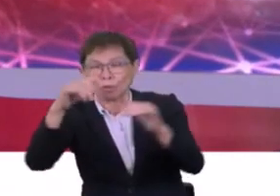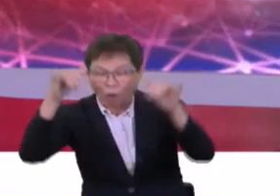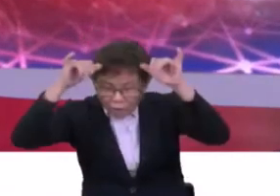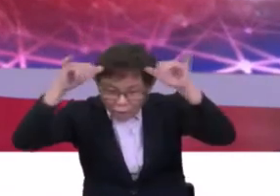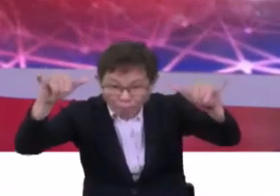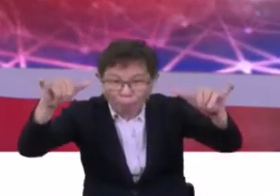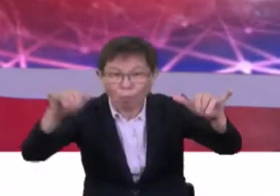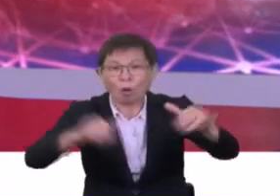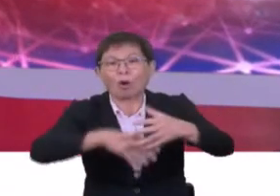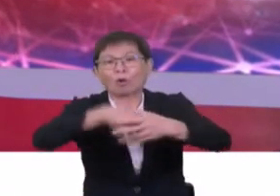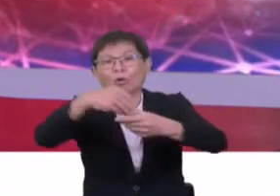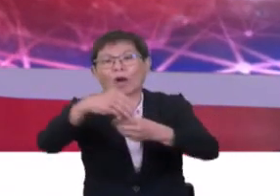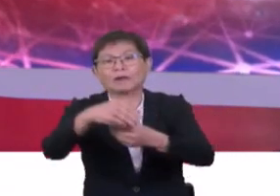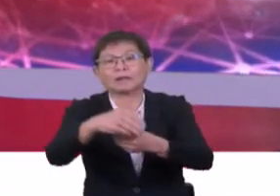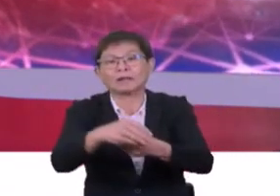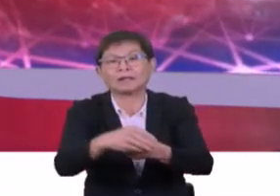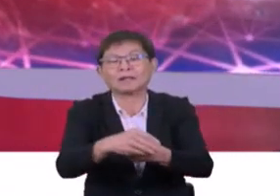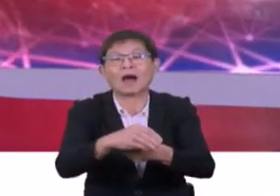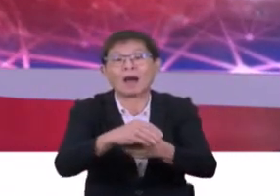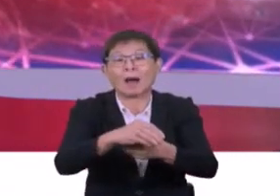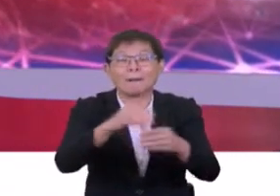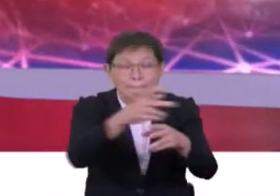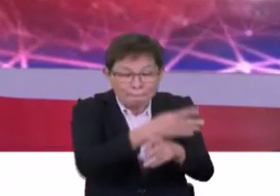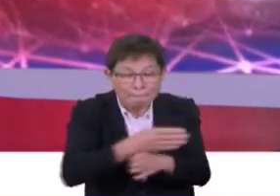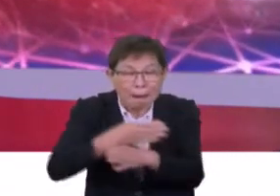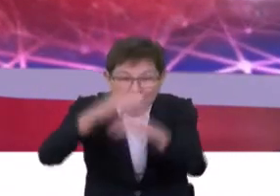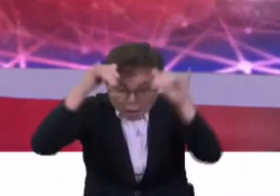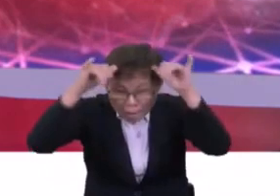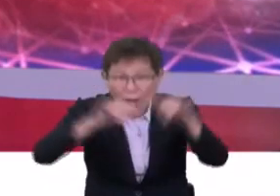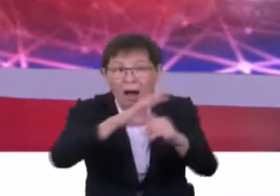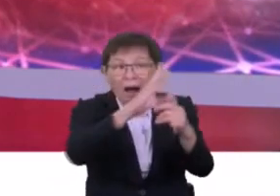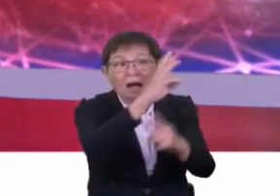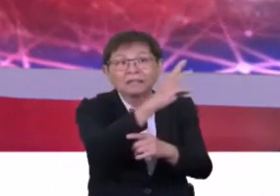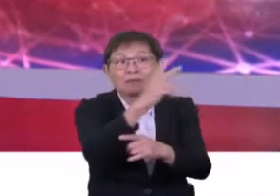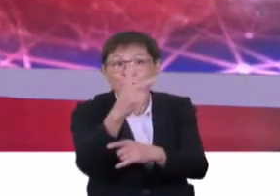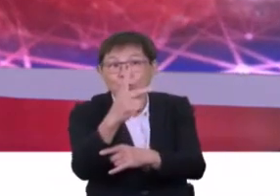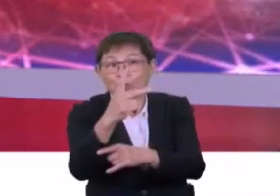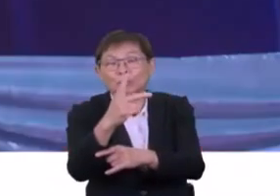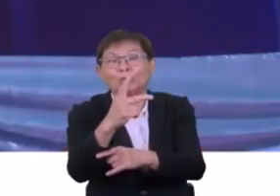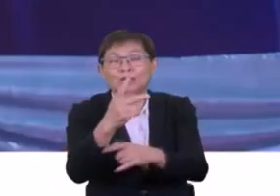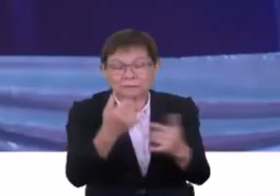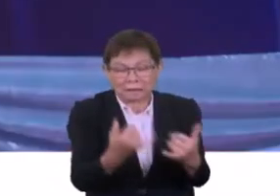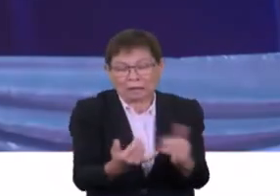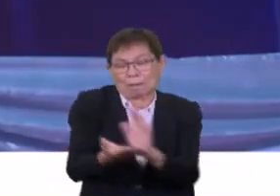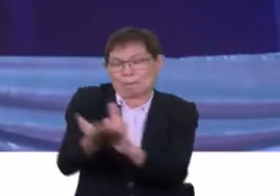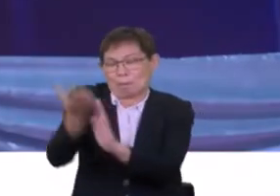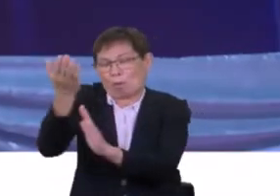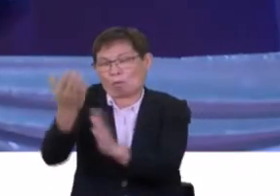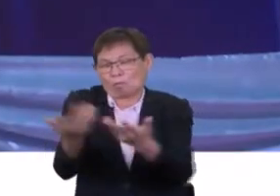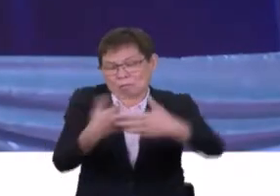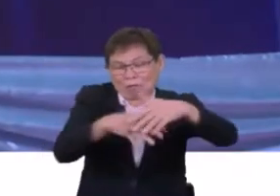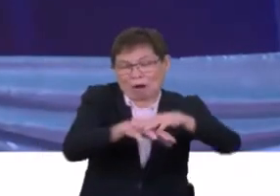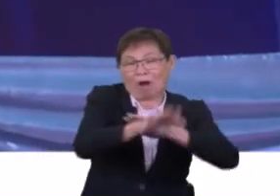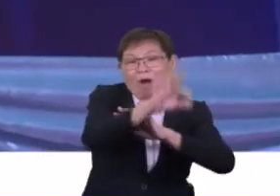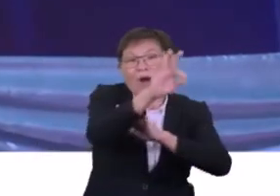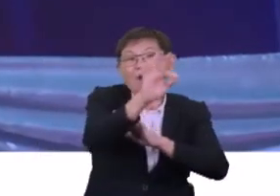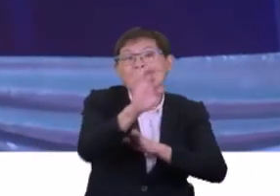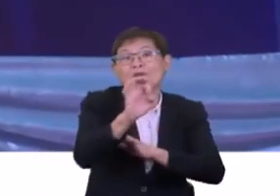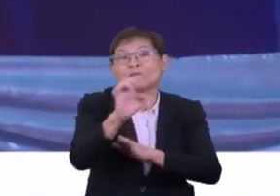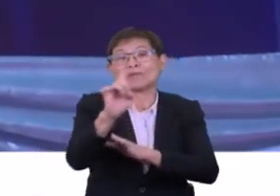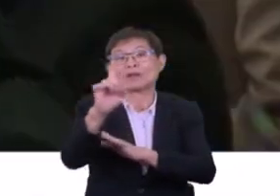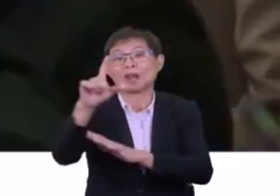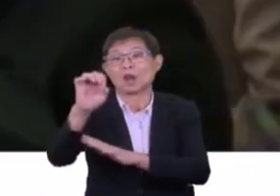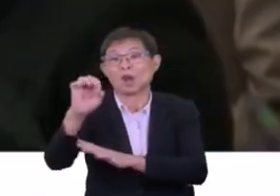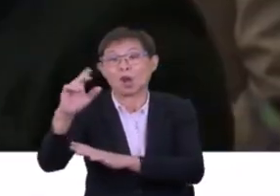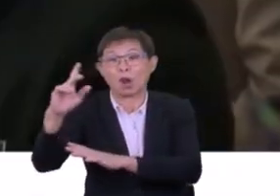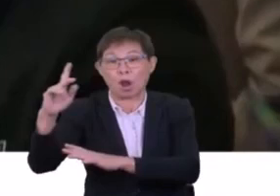capacity keluaran vietlott setahun berbanding Rp6.000 tak ada ini tambahnya integrasi pilot yang dilaksanakan